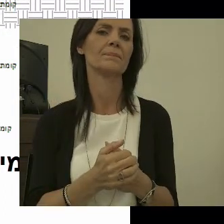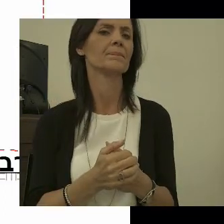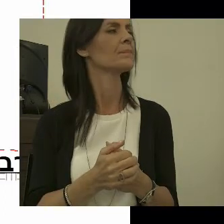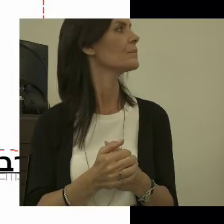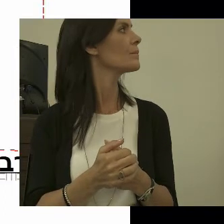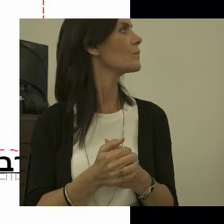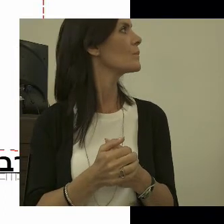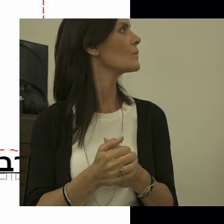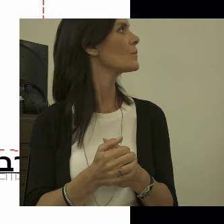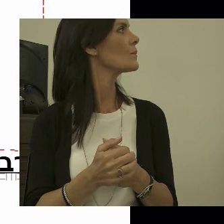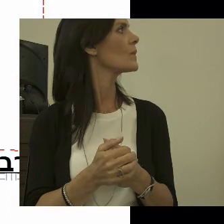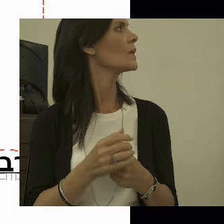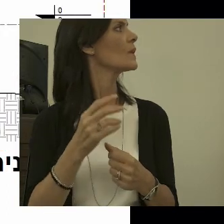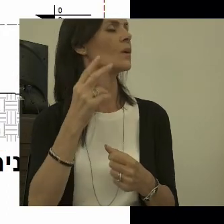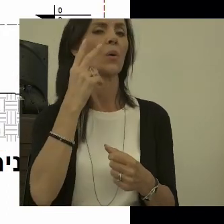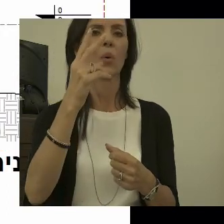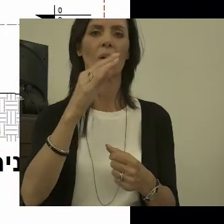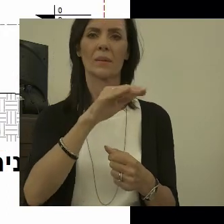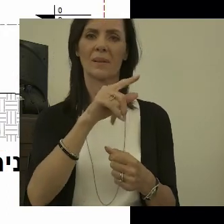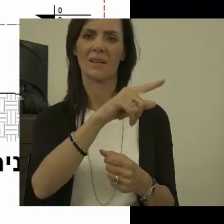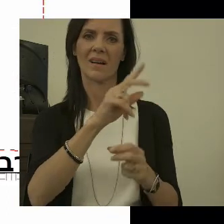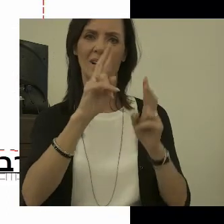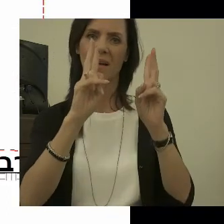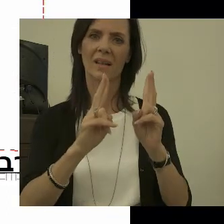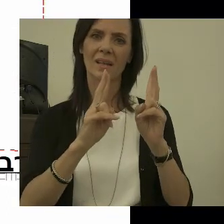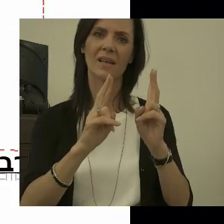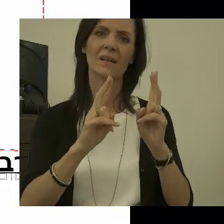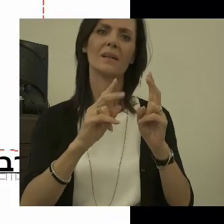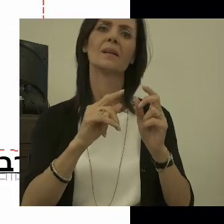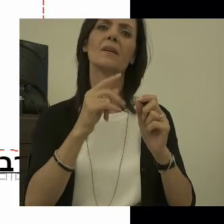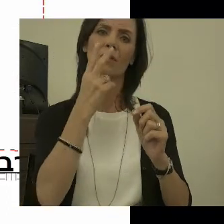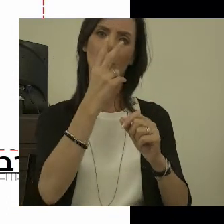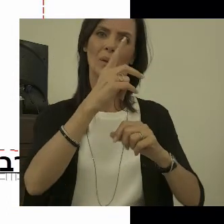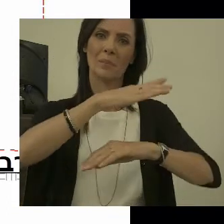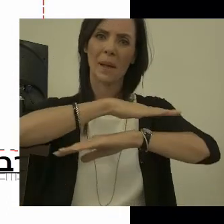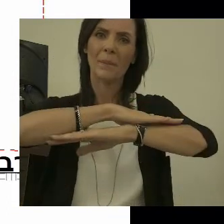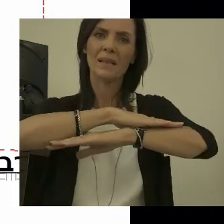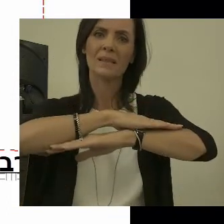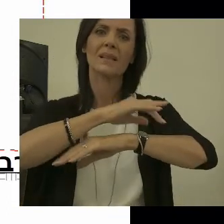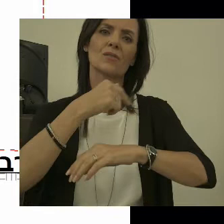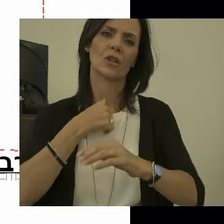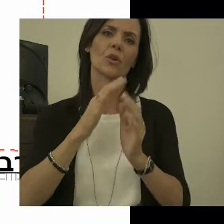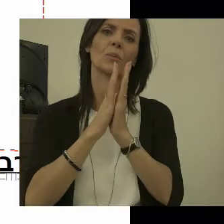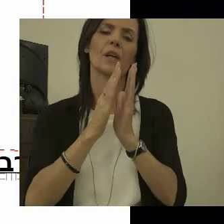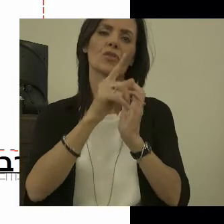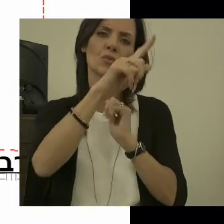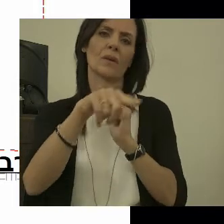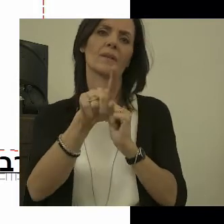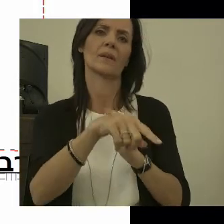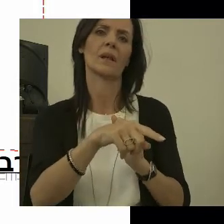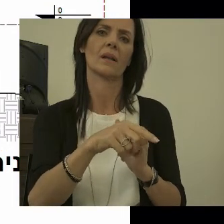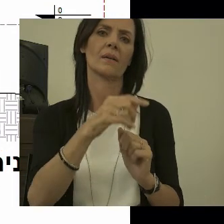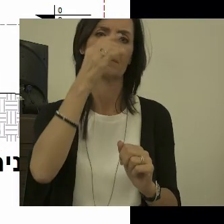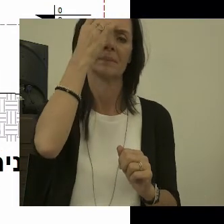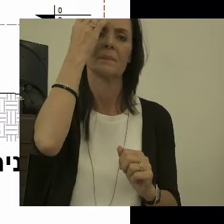החתכים עם החנייה, ורואים פה את המרפסת הזאת שביקשנו לבטל, זה למעשה המקום